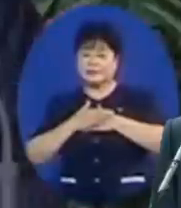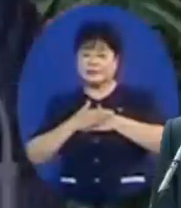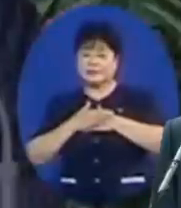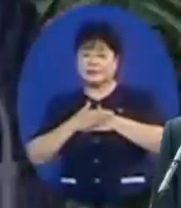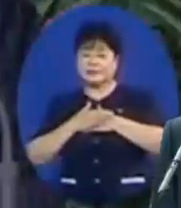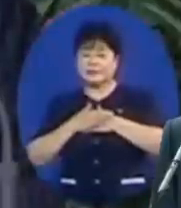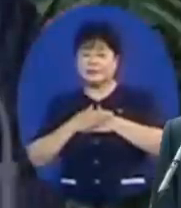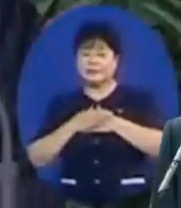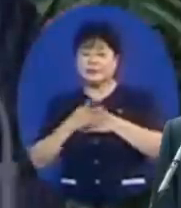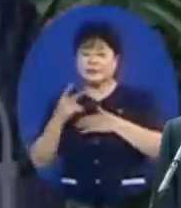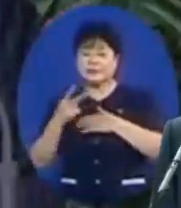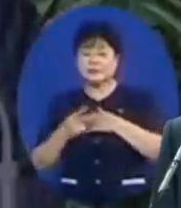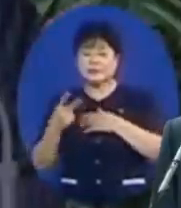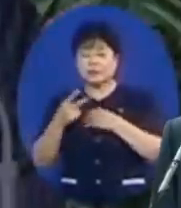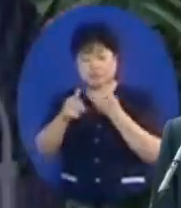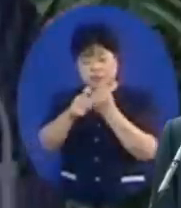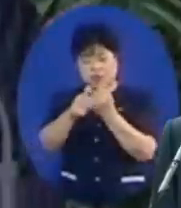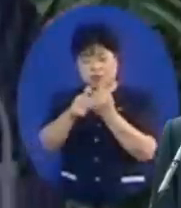재혼을 했습니다.